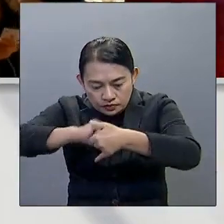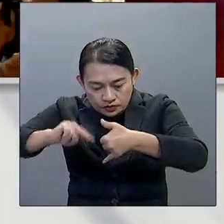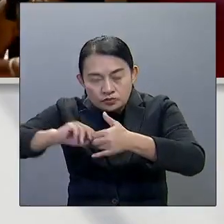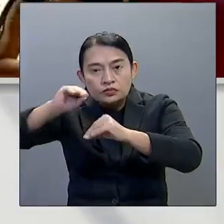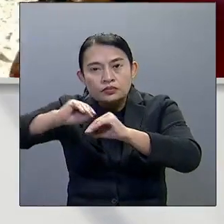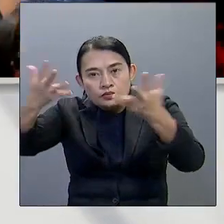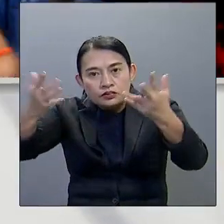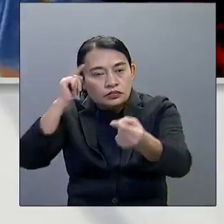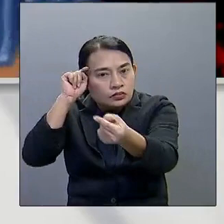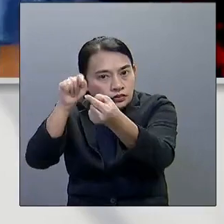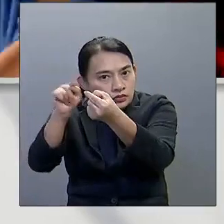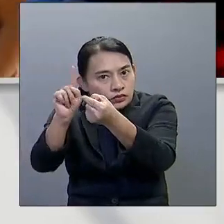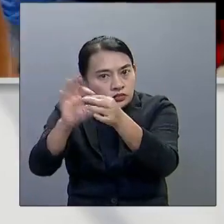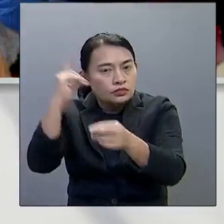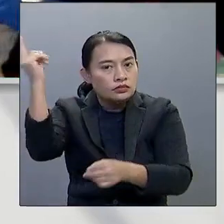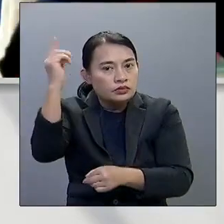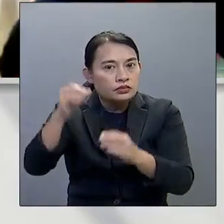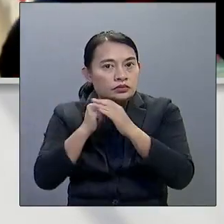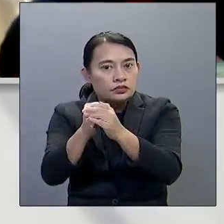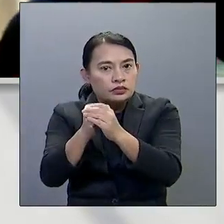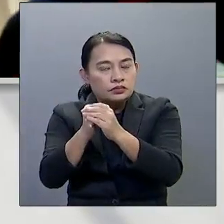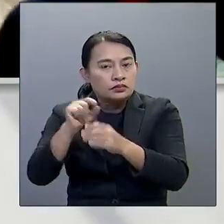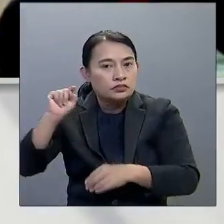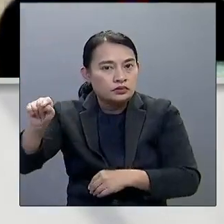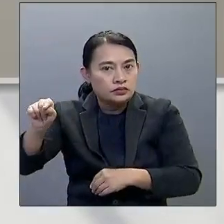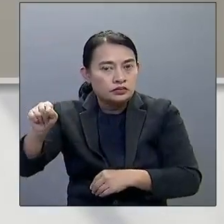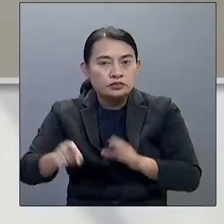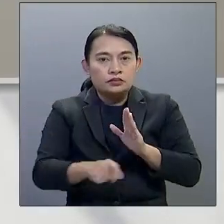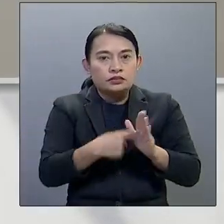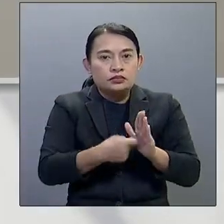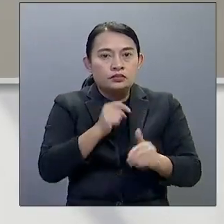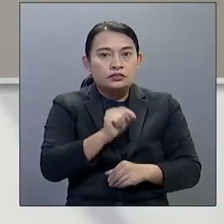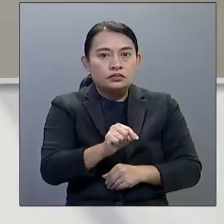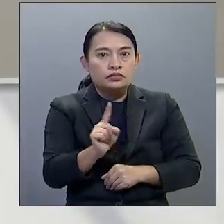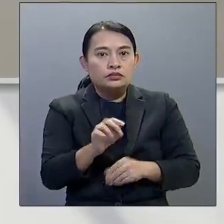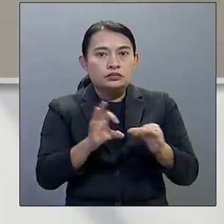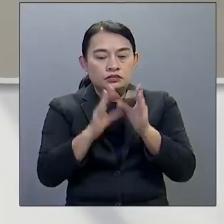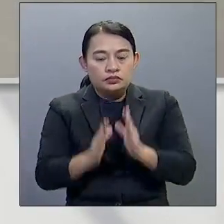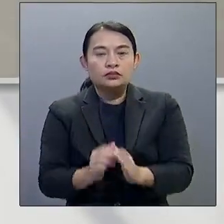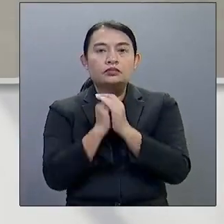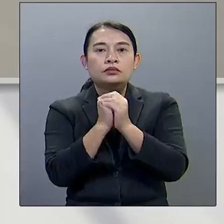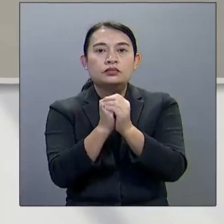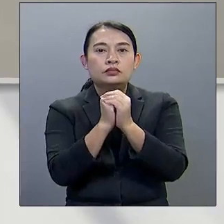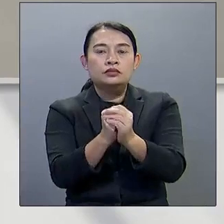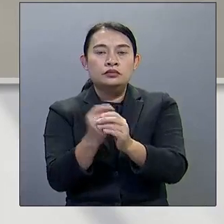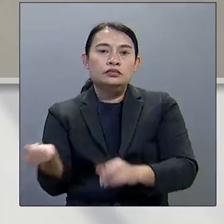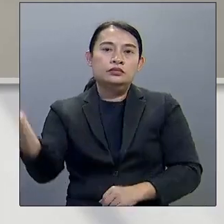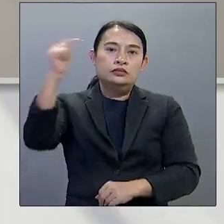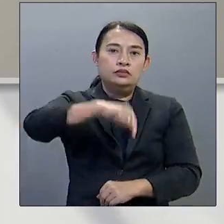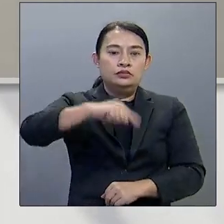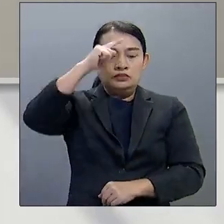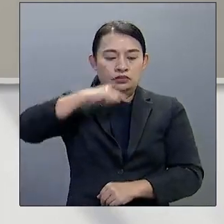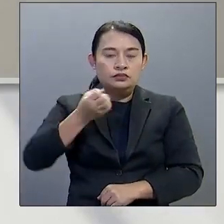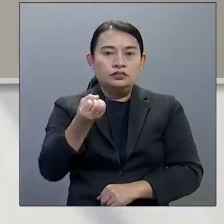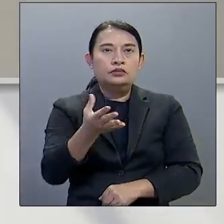หรือว่าจะมุ่งเป้าแค่เฉพาะนักท่องเที่ยวจีนเนี่ยมองว่าจะเป็นเหตุผลที่ทำให้นักท่องเที่ยวจีนเขาเลือกเดินทางมาไทยมากยิ่ง